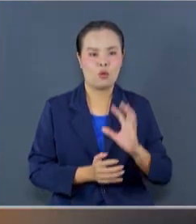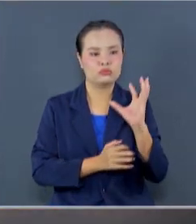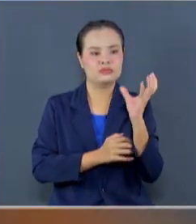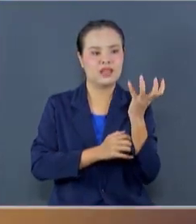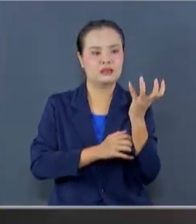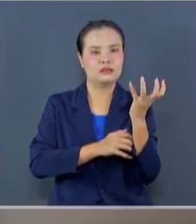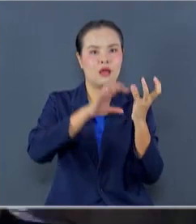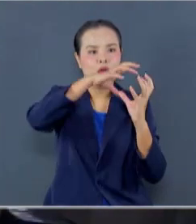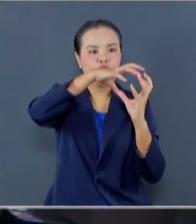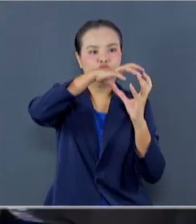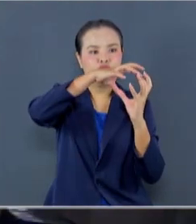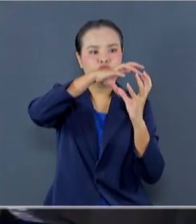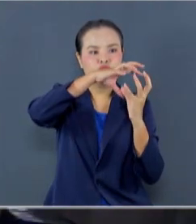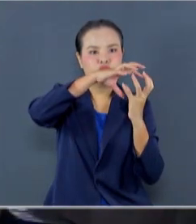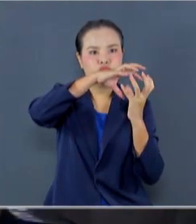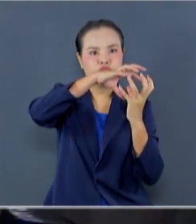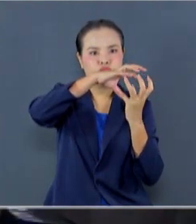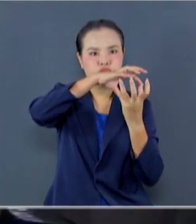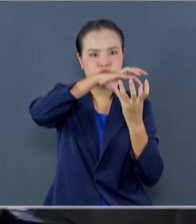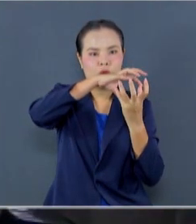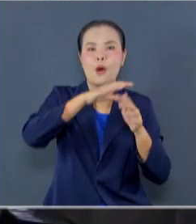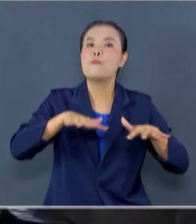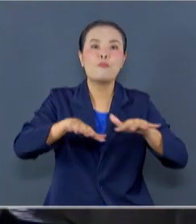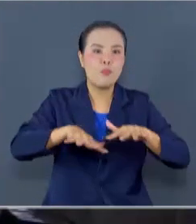างตัวในทิศเหนือใต้แล้วก็มีการเลื่อนตัวแบบรอยเลื่อนปก